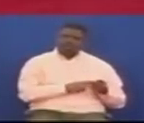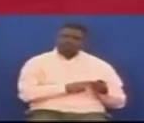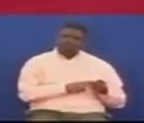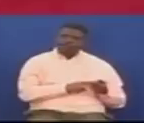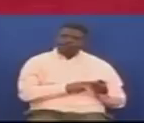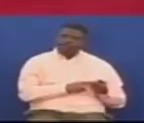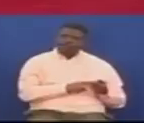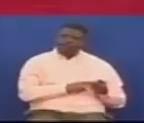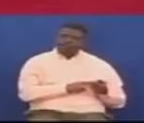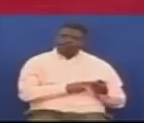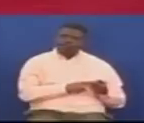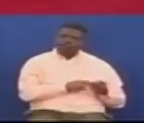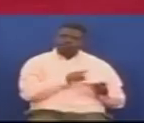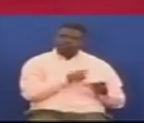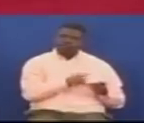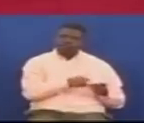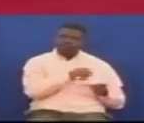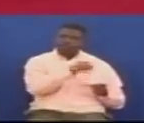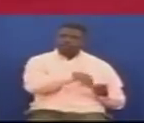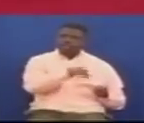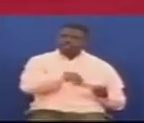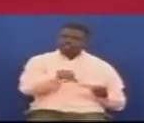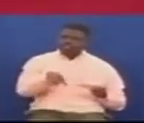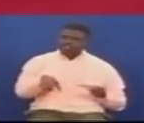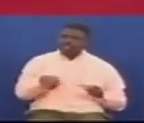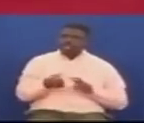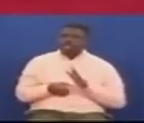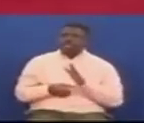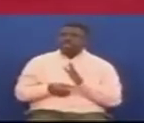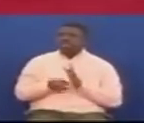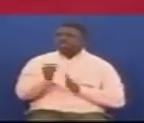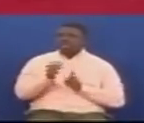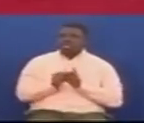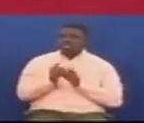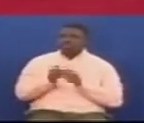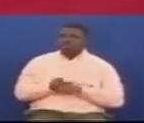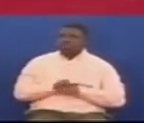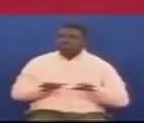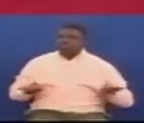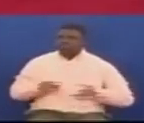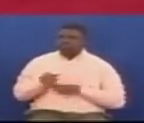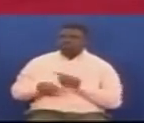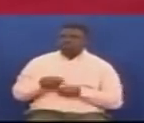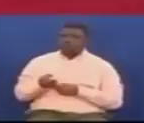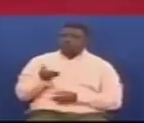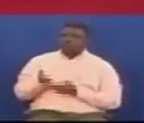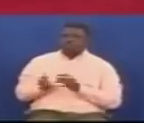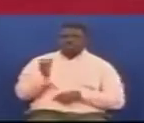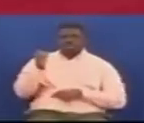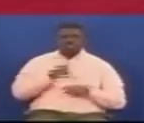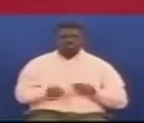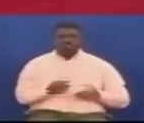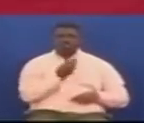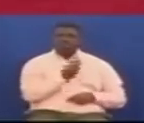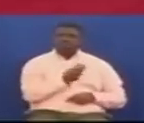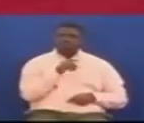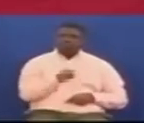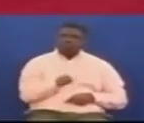overnight interbank cash market rate, imeendelea kuwa tulivu katika wastani wa